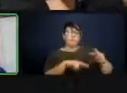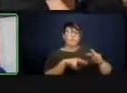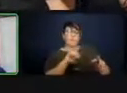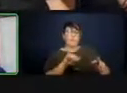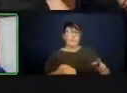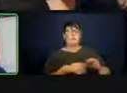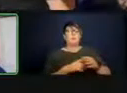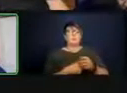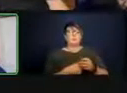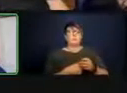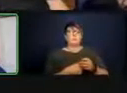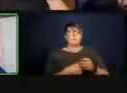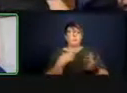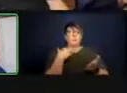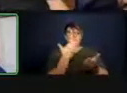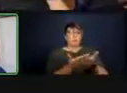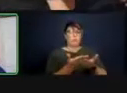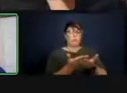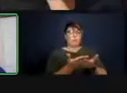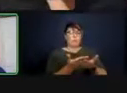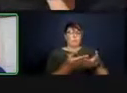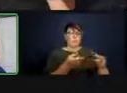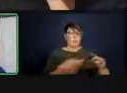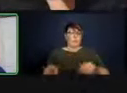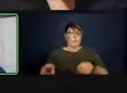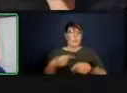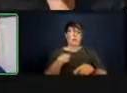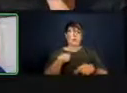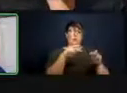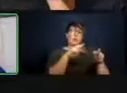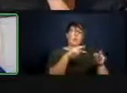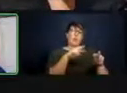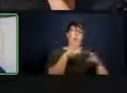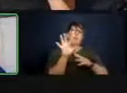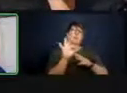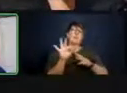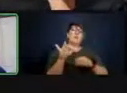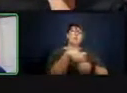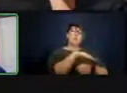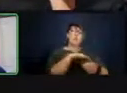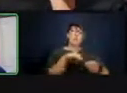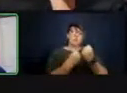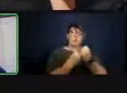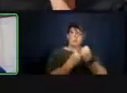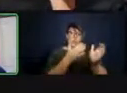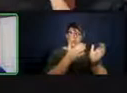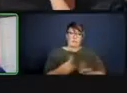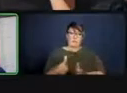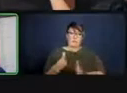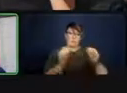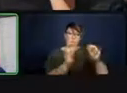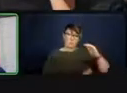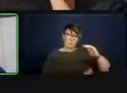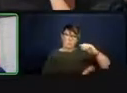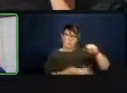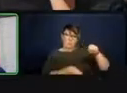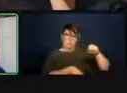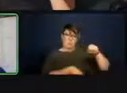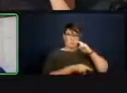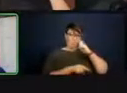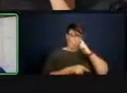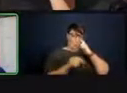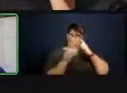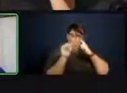Pia tunashughulikia masuala ya ufuatiliaji na kuhakikisha wazi. Na